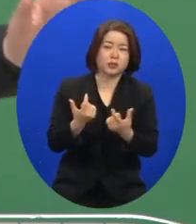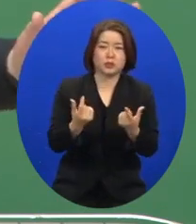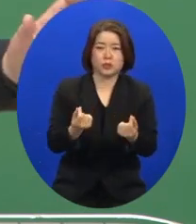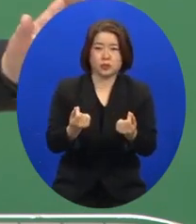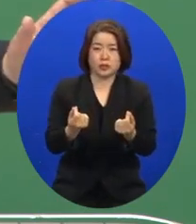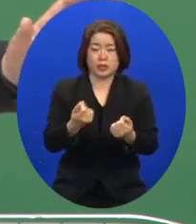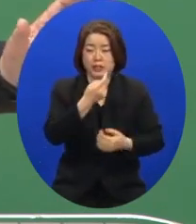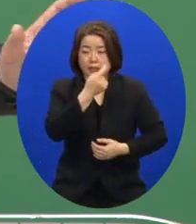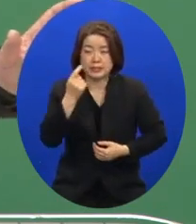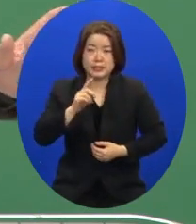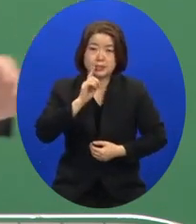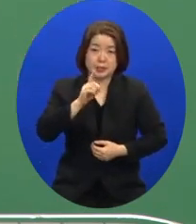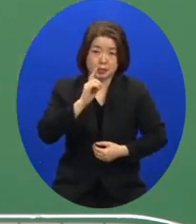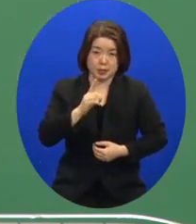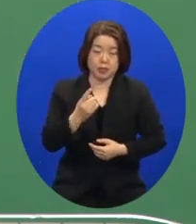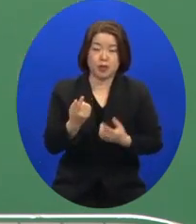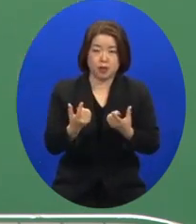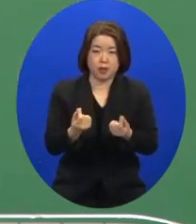그렇게 증거하면서